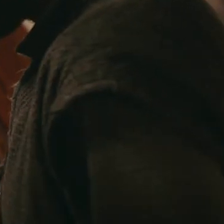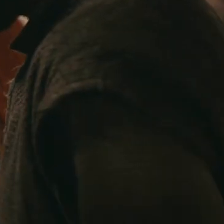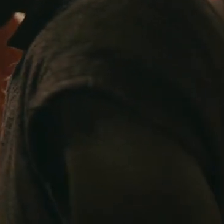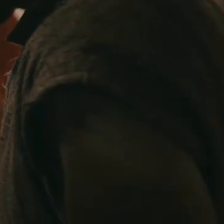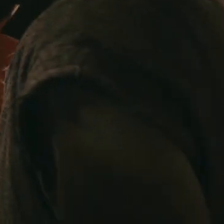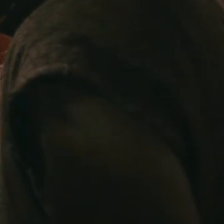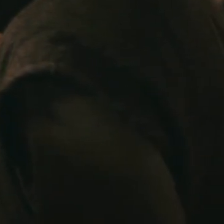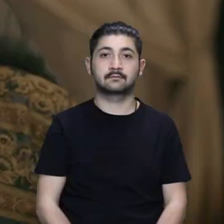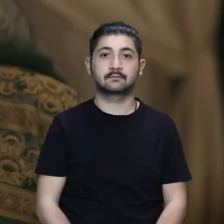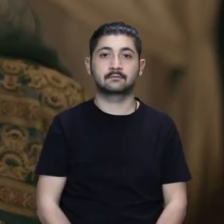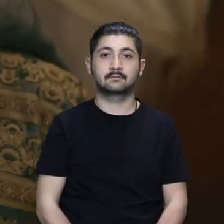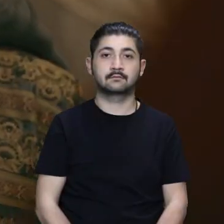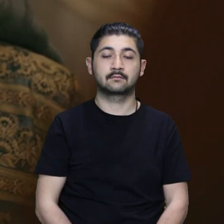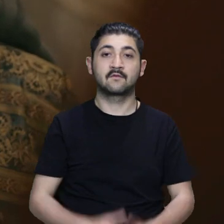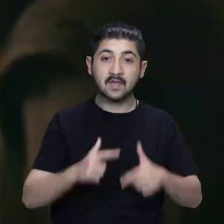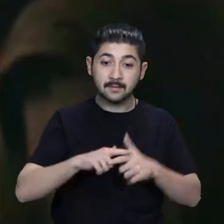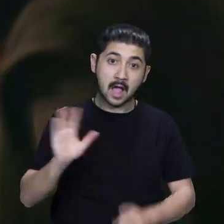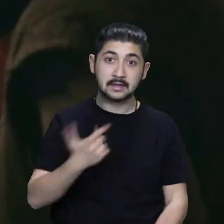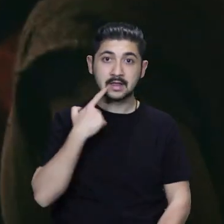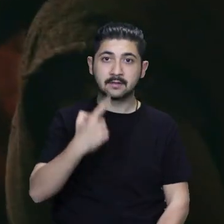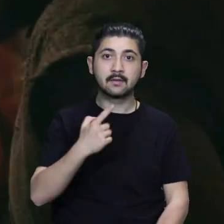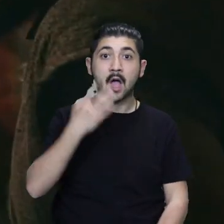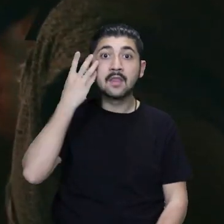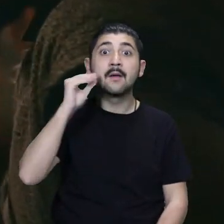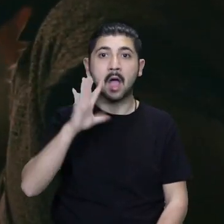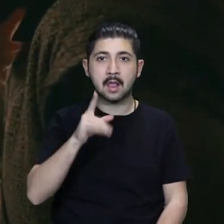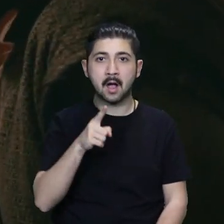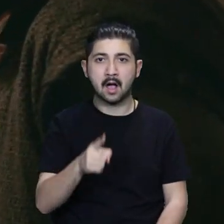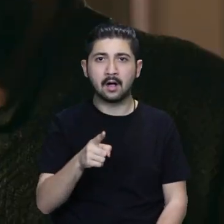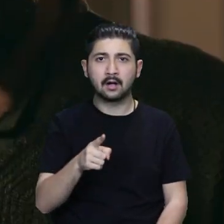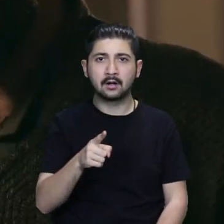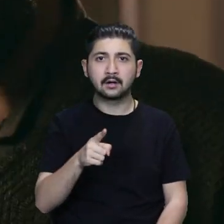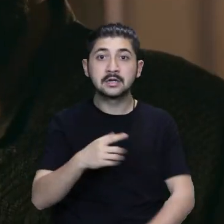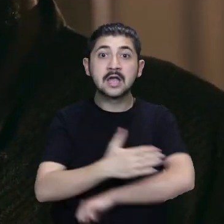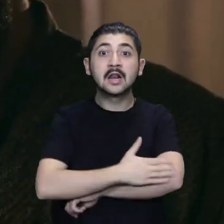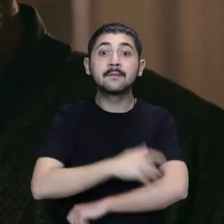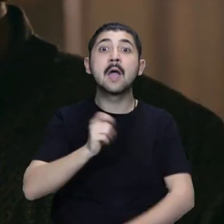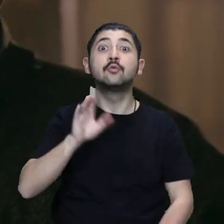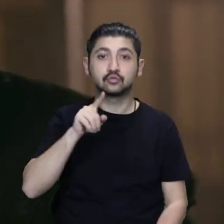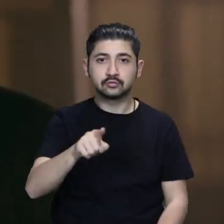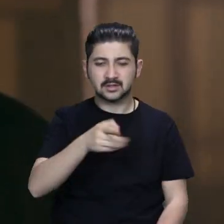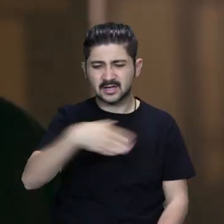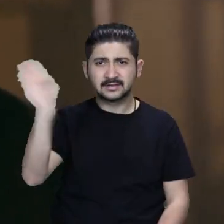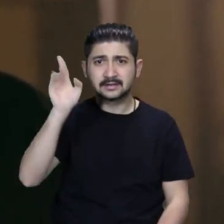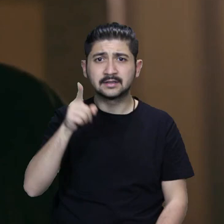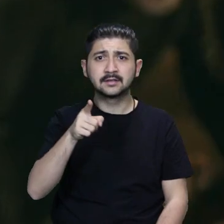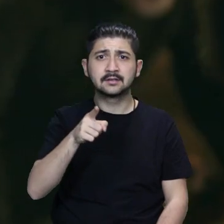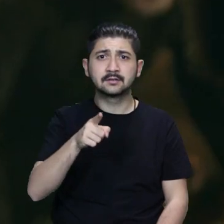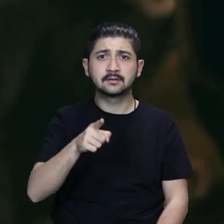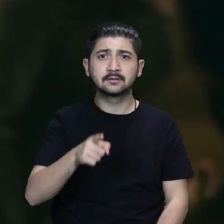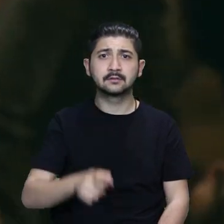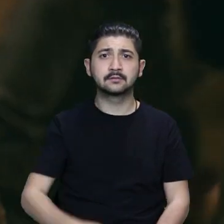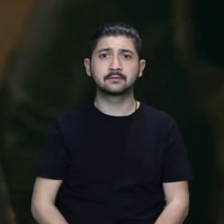Revire geçildi. Fatma, gidelim dedim. Anlamadın herhalde. Yardım etmiyorum madem, git buradan.